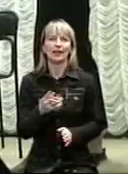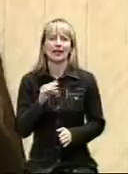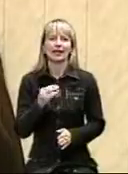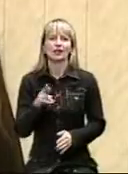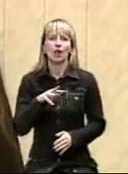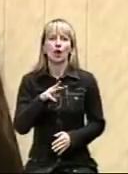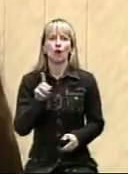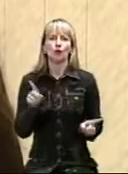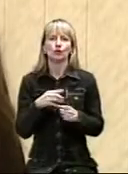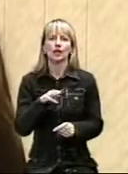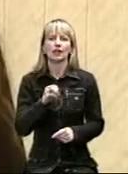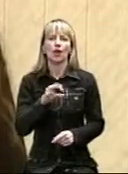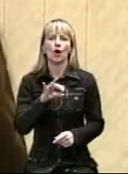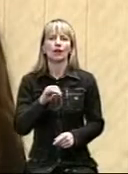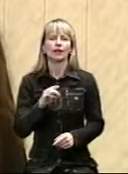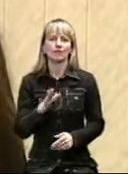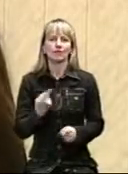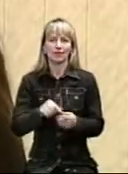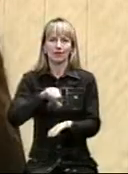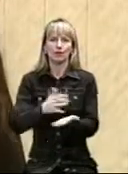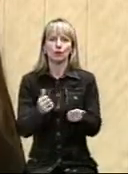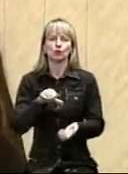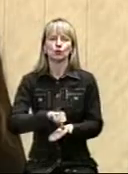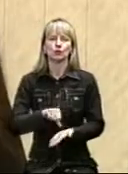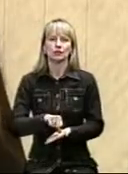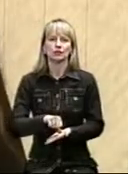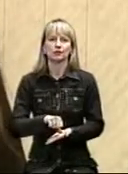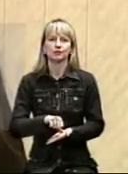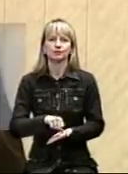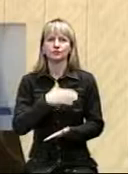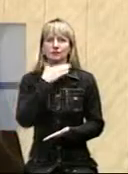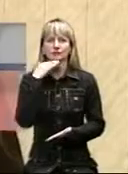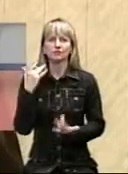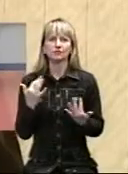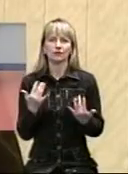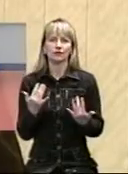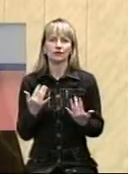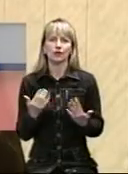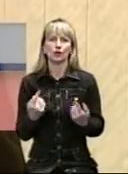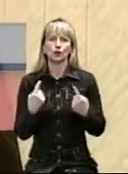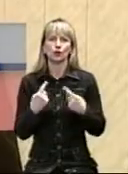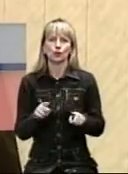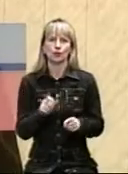теоретиків. У цій виставі беруть участь багата кількість головних